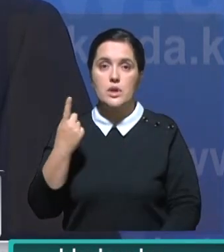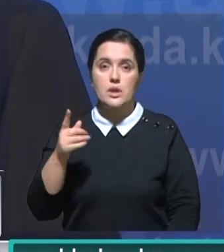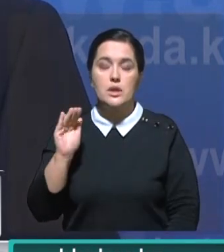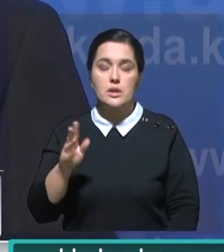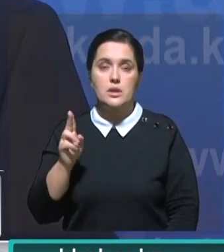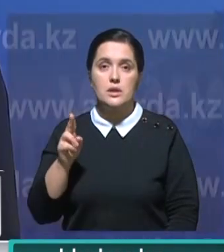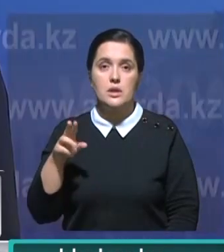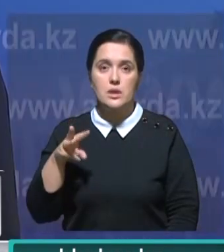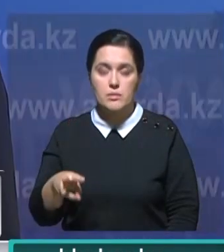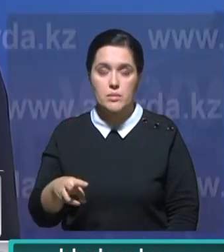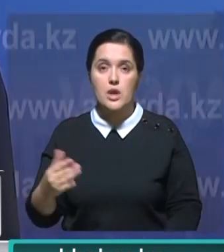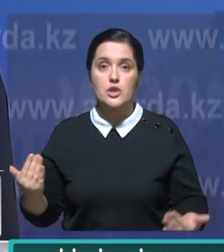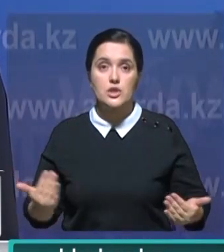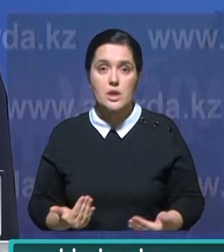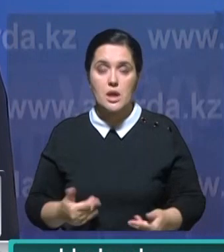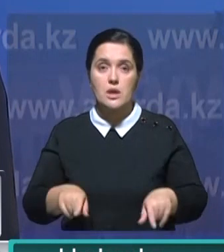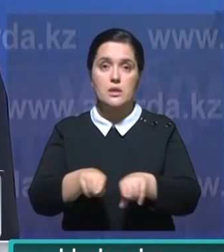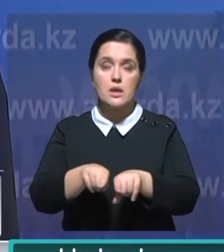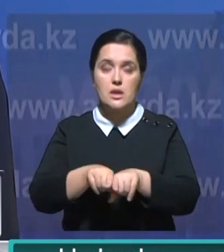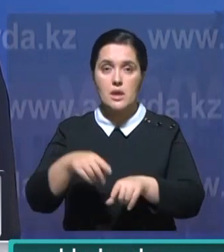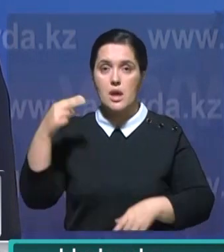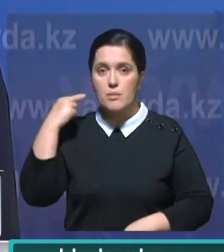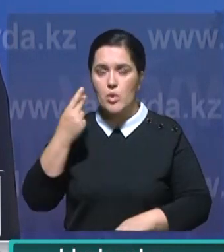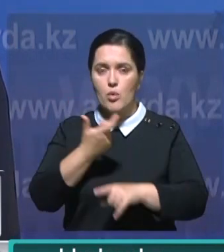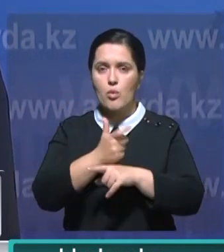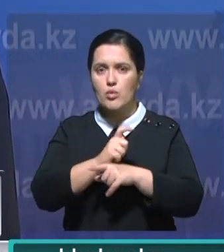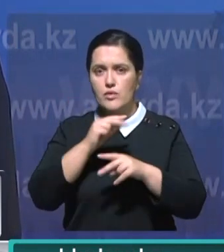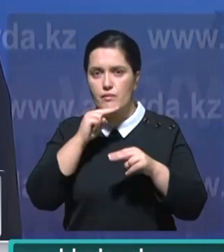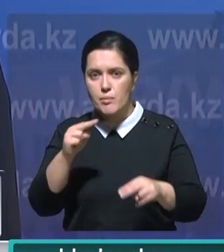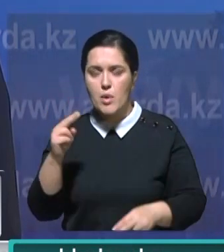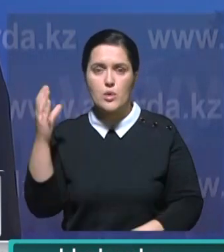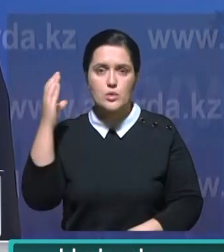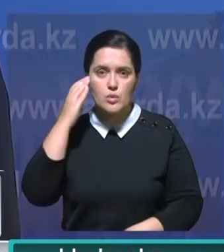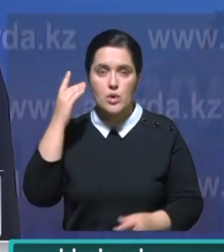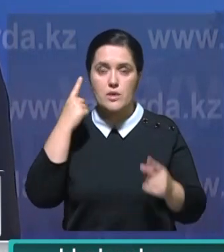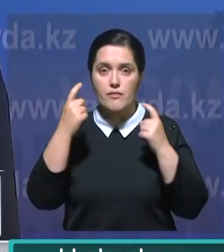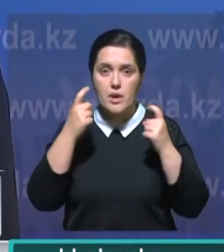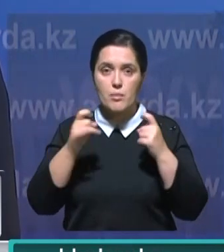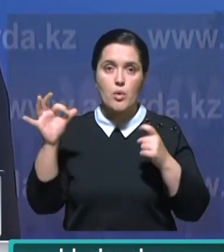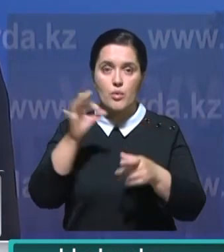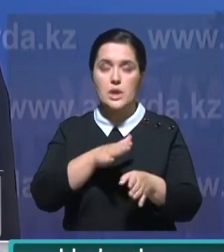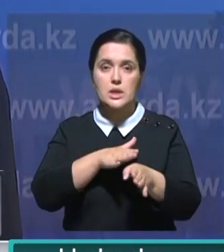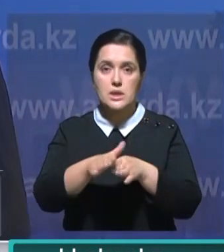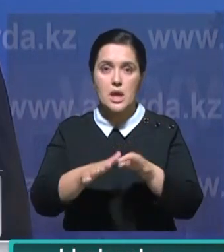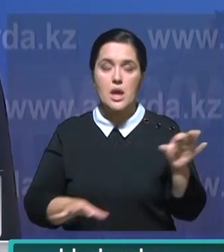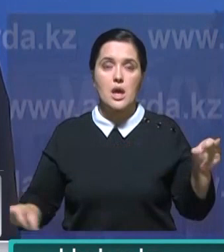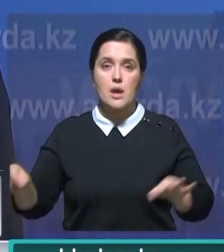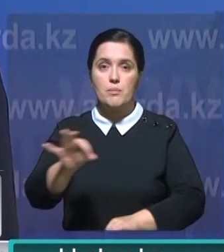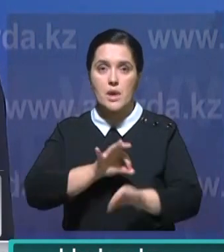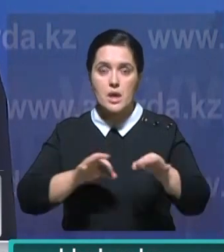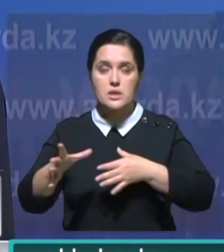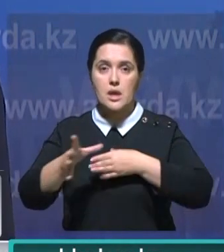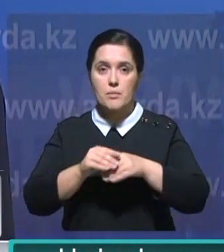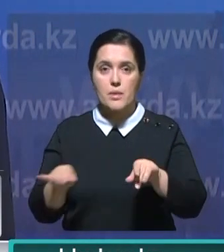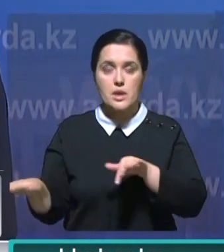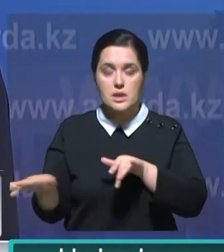квадратных метров жилья. Также президент очень внимательно выслушал информацию по реализации проекта. Это совместная деятельность